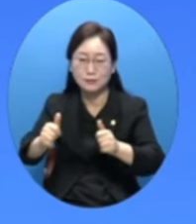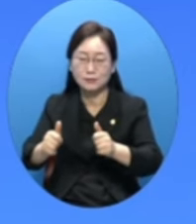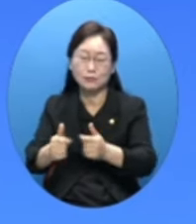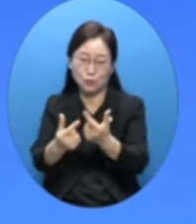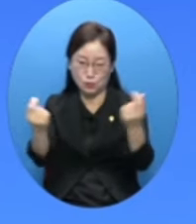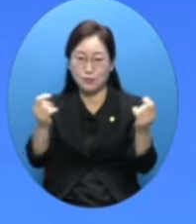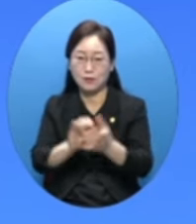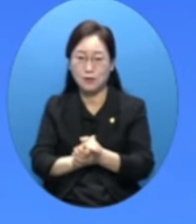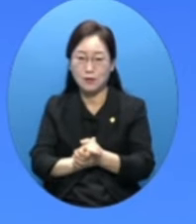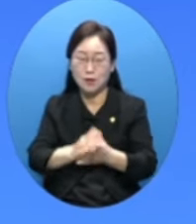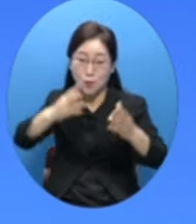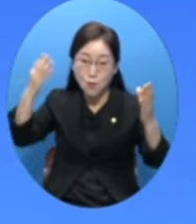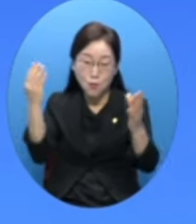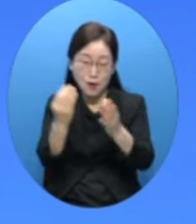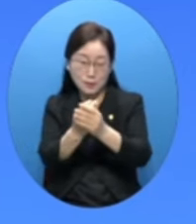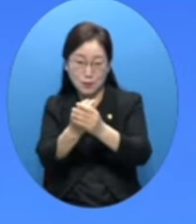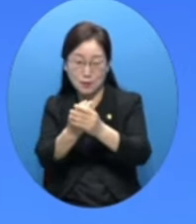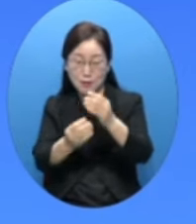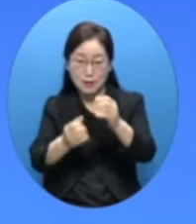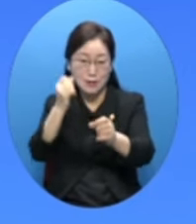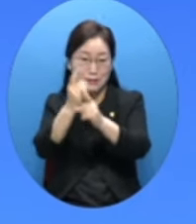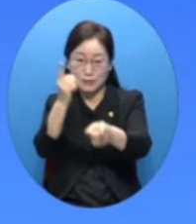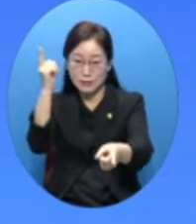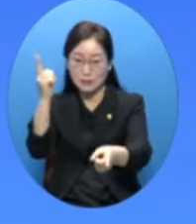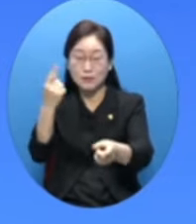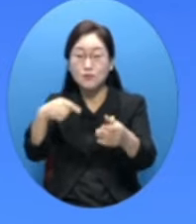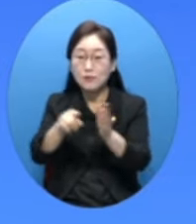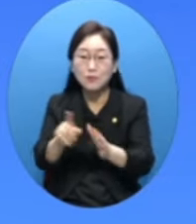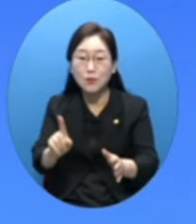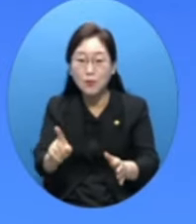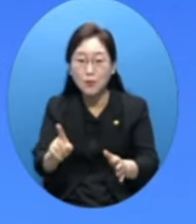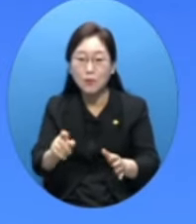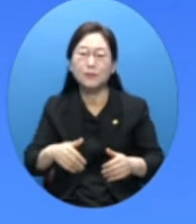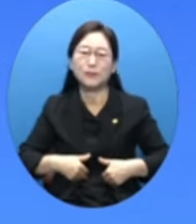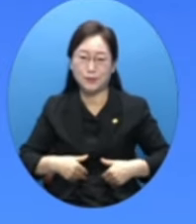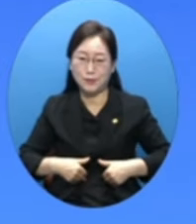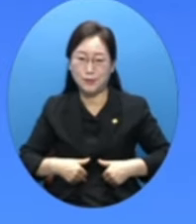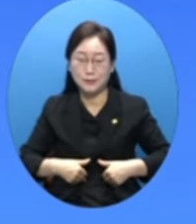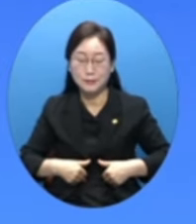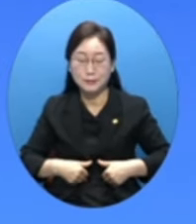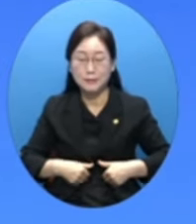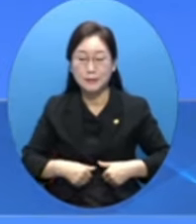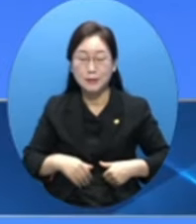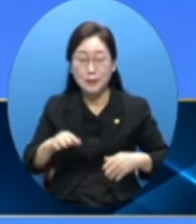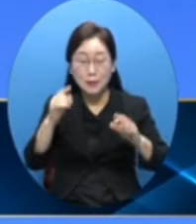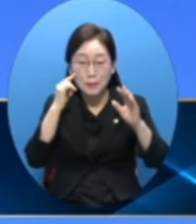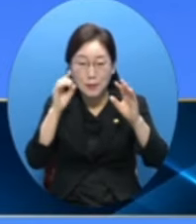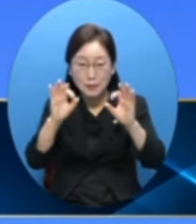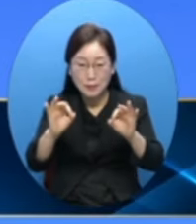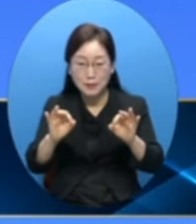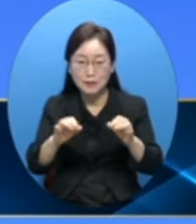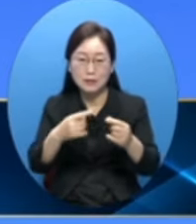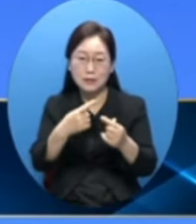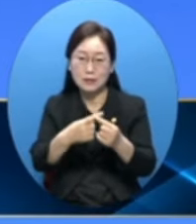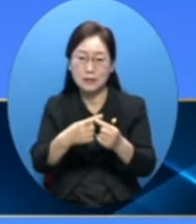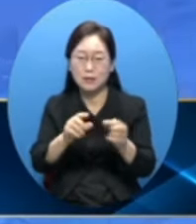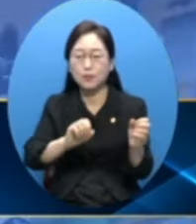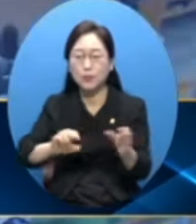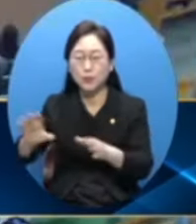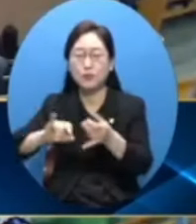믿음의 경주를 완주하고 승리하기 위해서 필요한 것이 있습니다. 먼저 성경은 버려야 할 것이 있다고